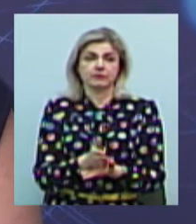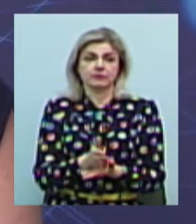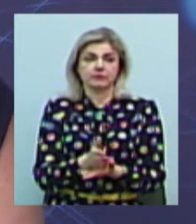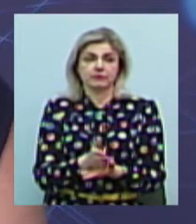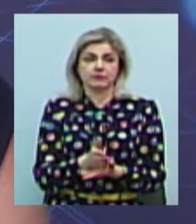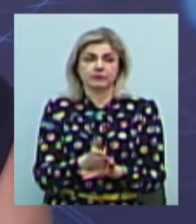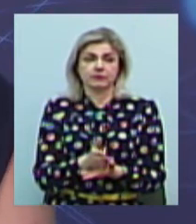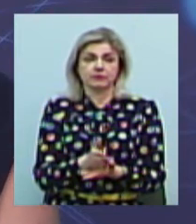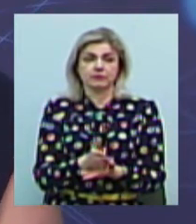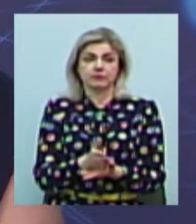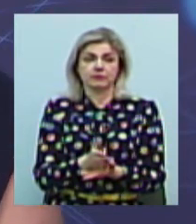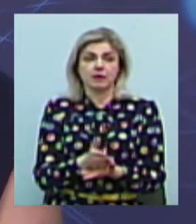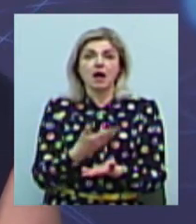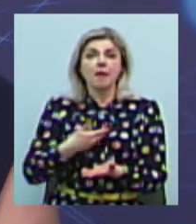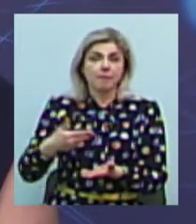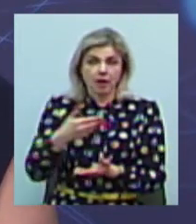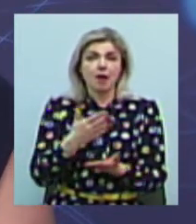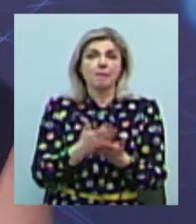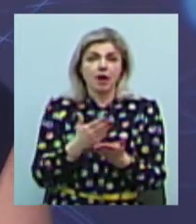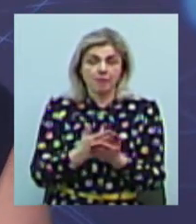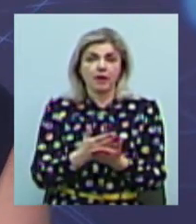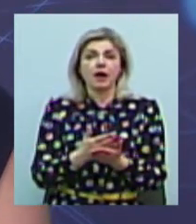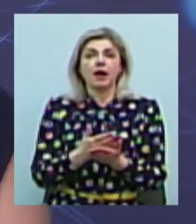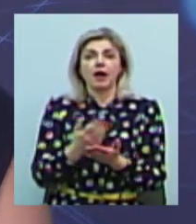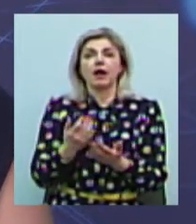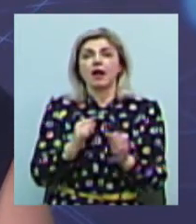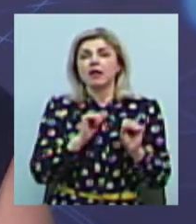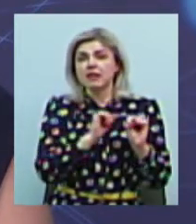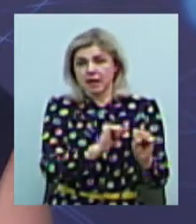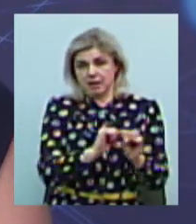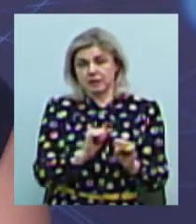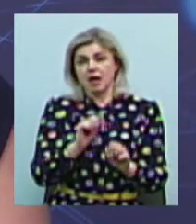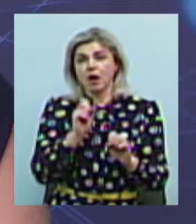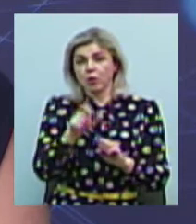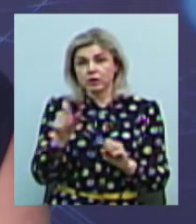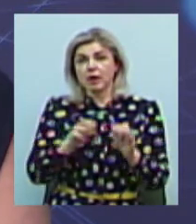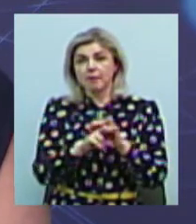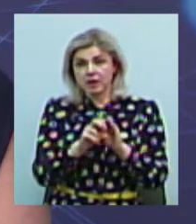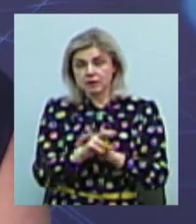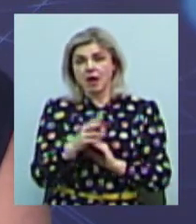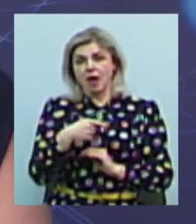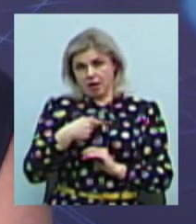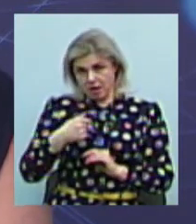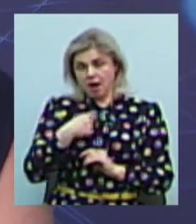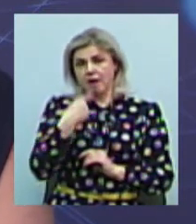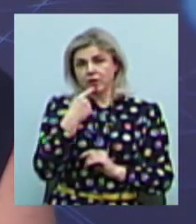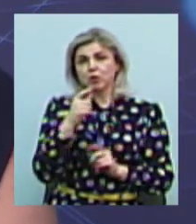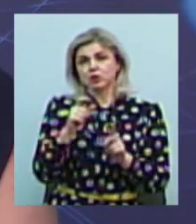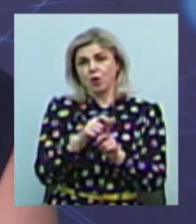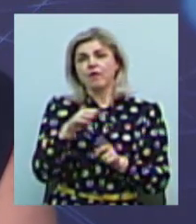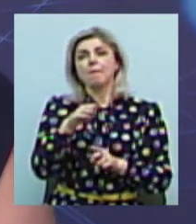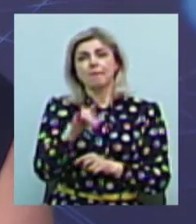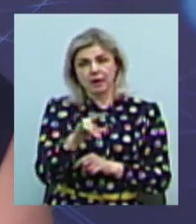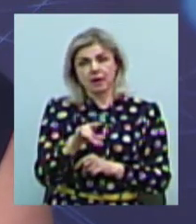Ми самі маємо в цьому інтерес. Я зараз представляю інтереси переселенців, тому кажу ми. Тому що треба заявляти про себе,